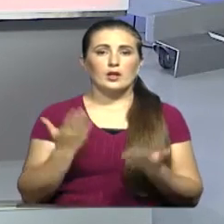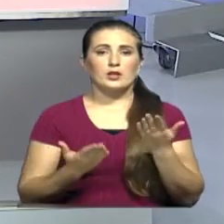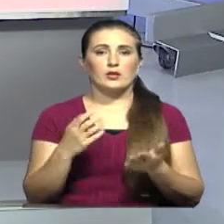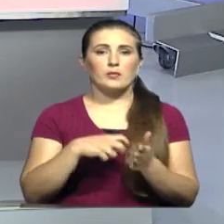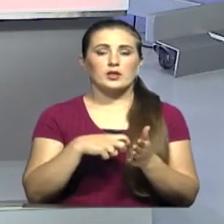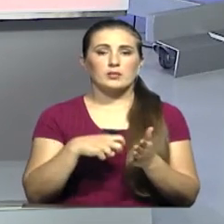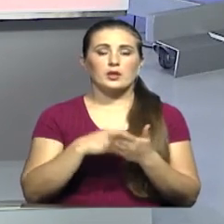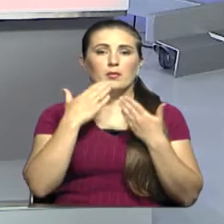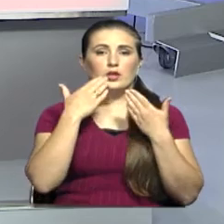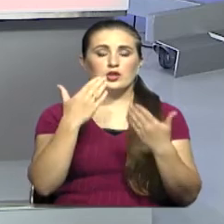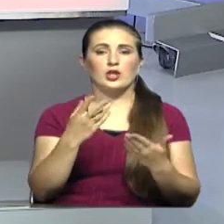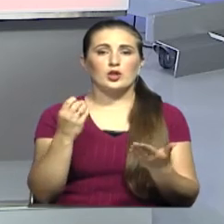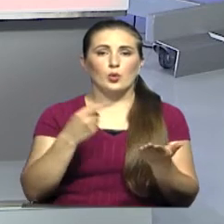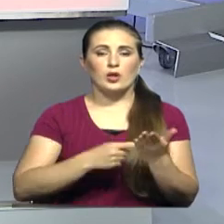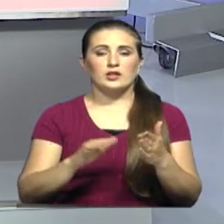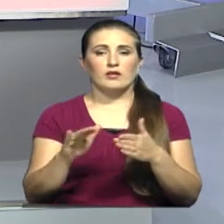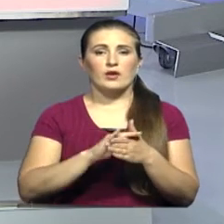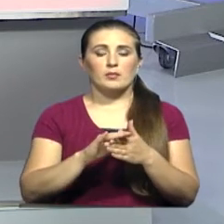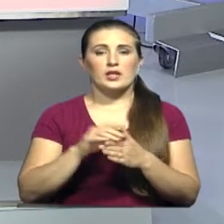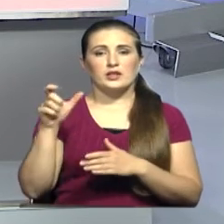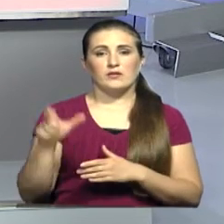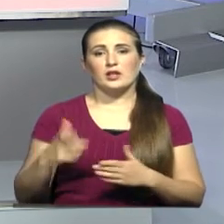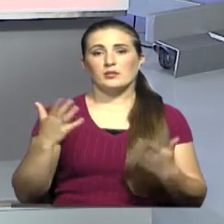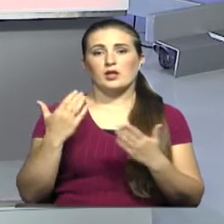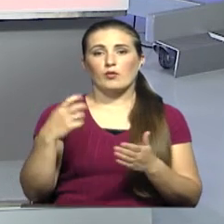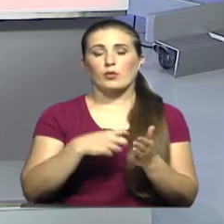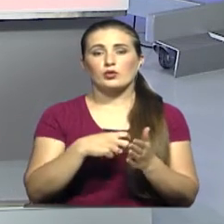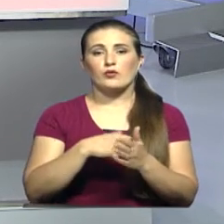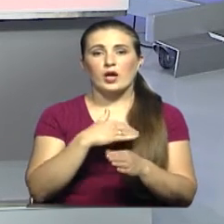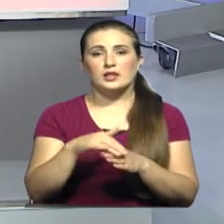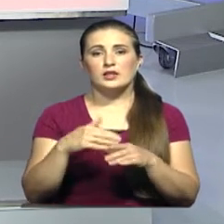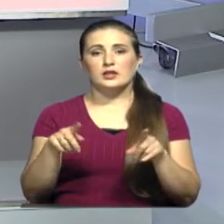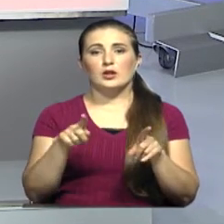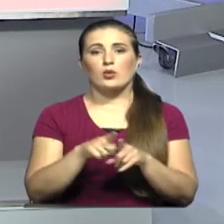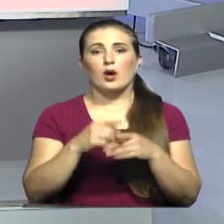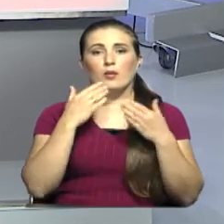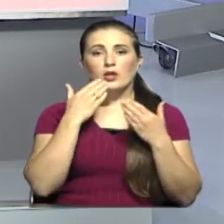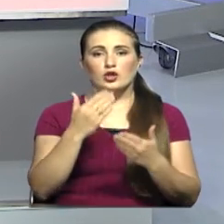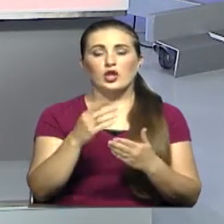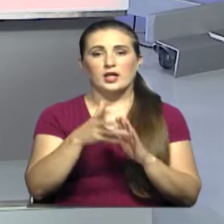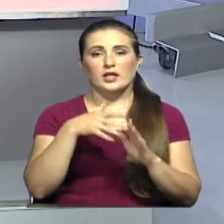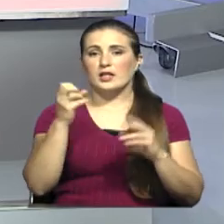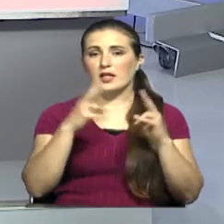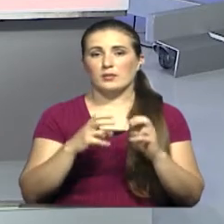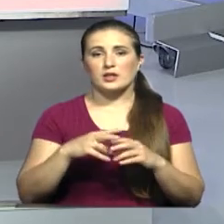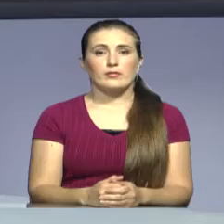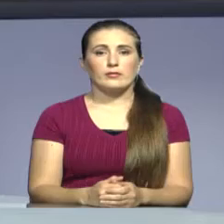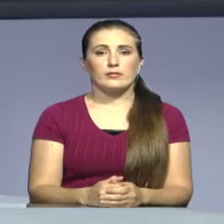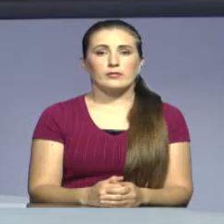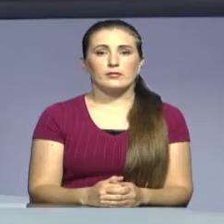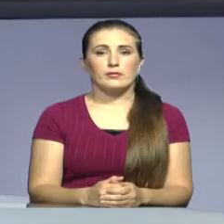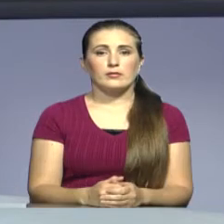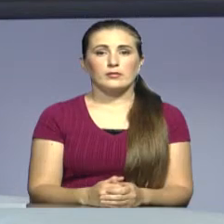письменном обращении не указана фамилия заявителя либо его почтовый адрес, такое обращение не рассматривается, на него не дается ответ.